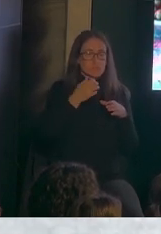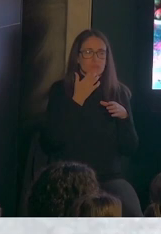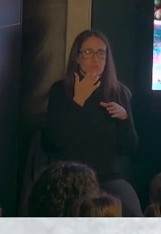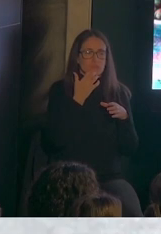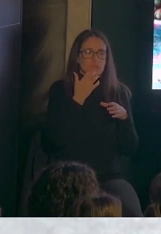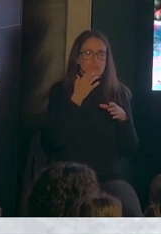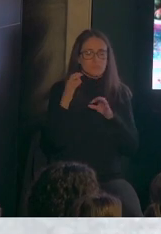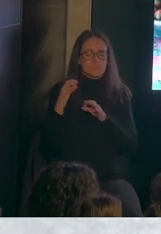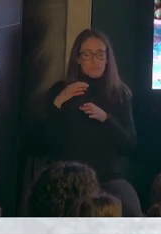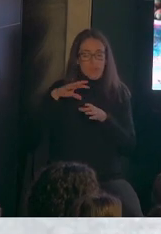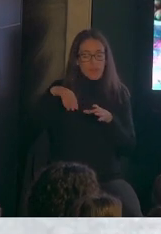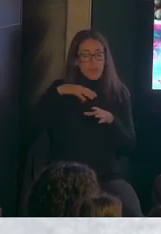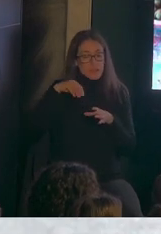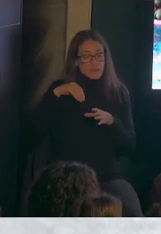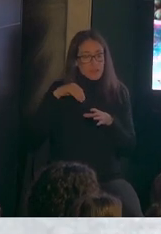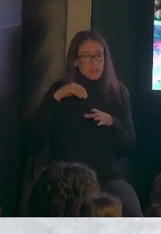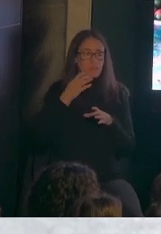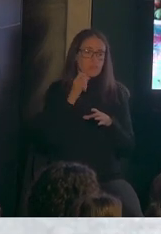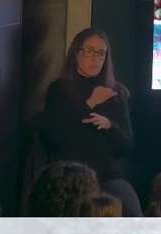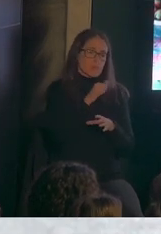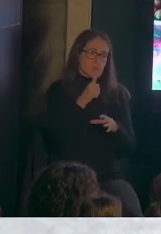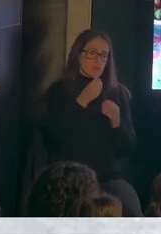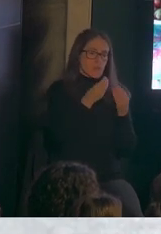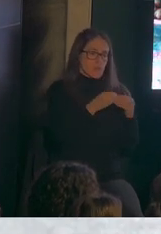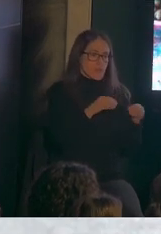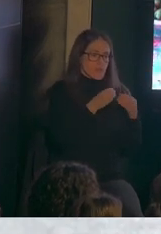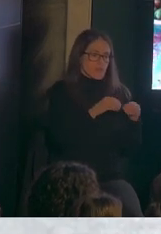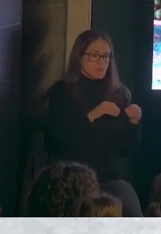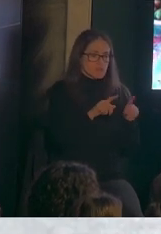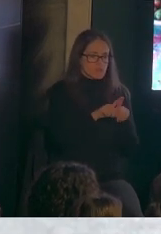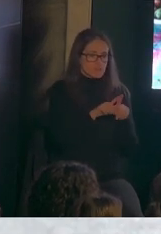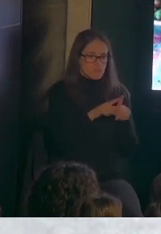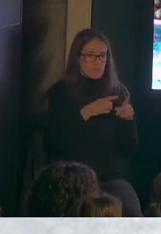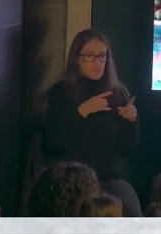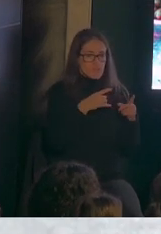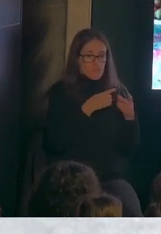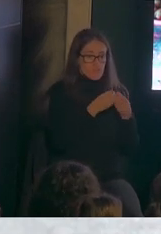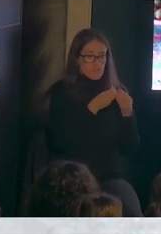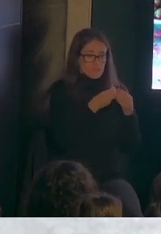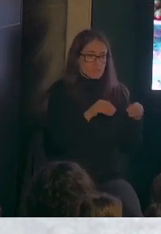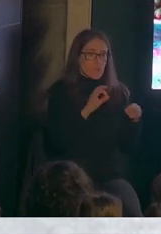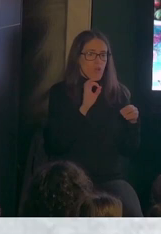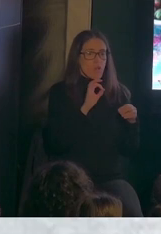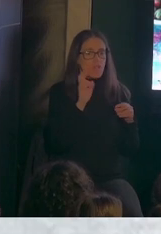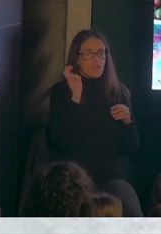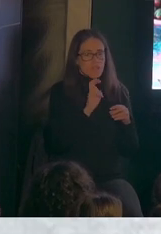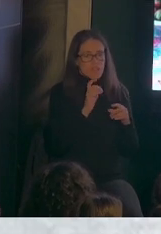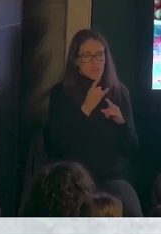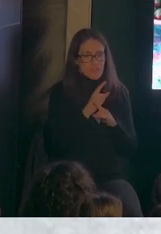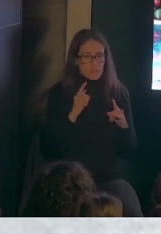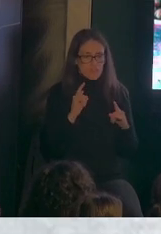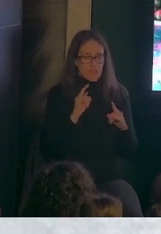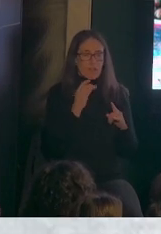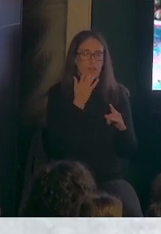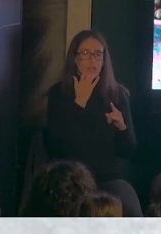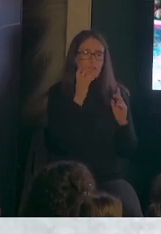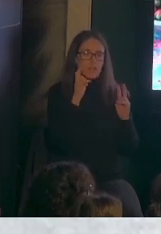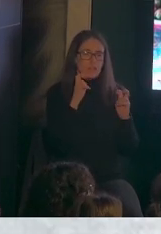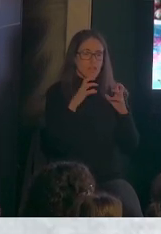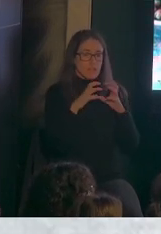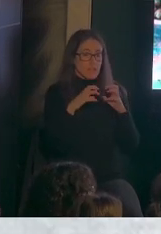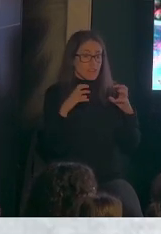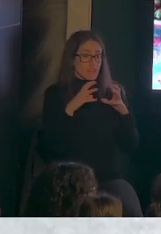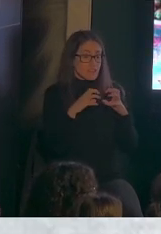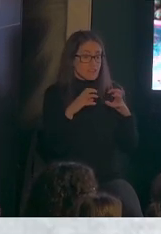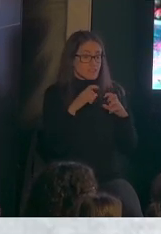nata muntada, doncs el millor utilitzaré ous, vale? Unes clares d'ou o una proteïna vegetal. En el cas del greix, doncs si vaig a fer